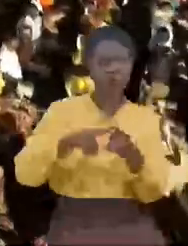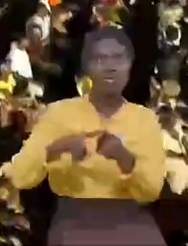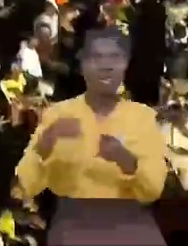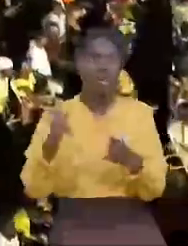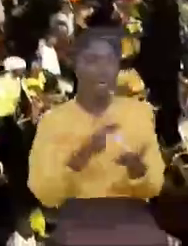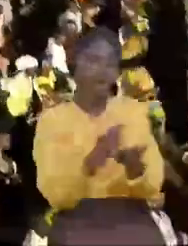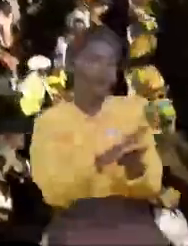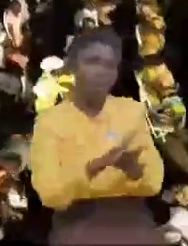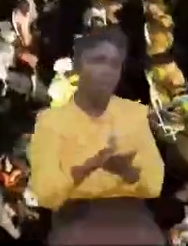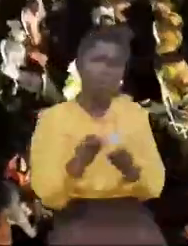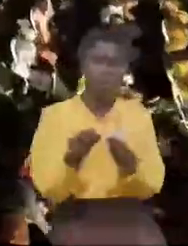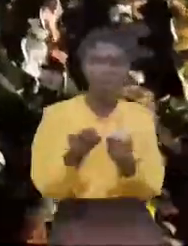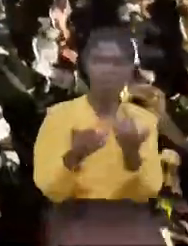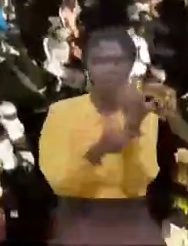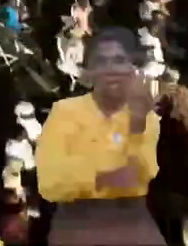aussi je visite